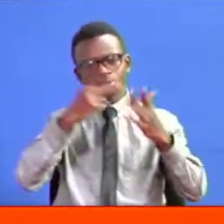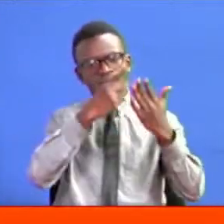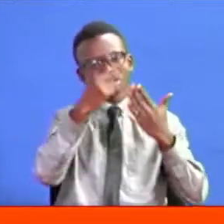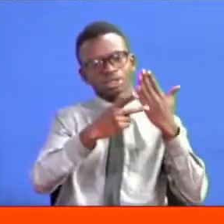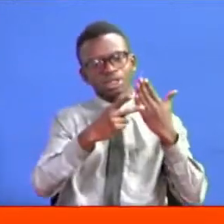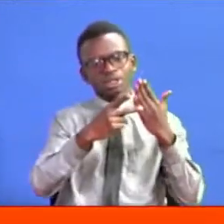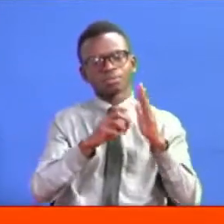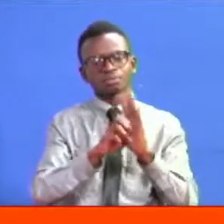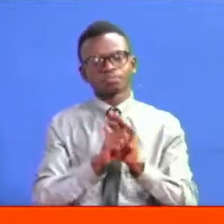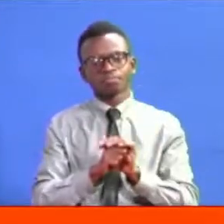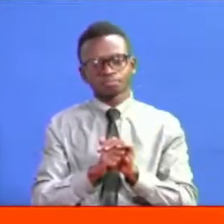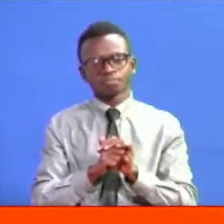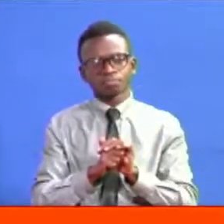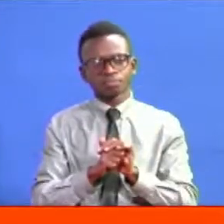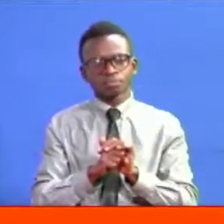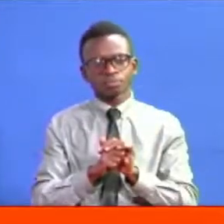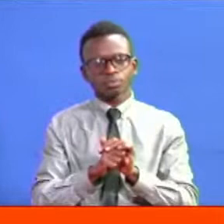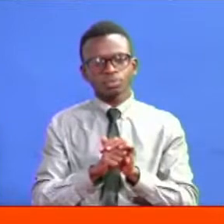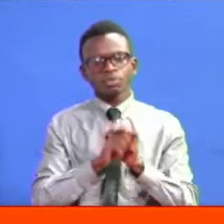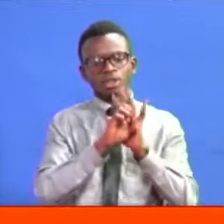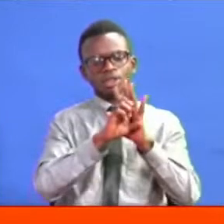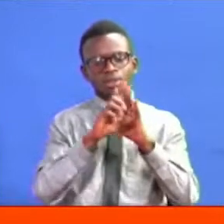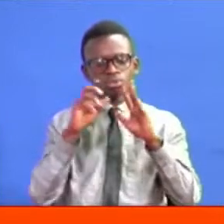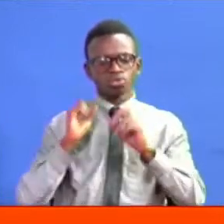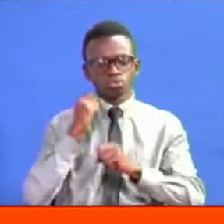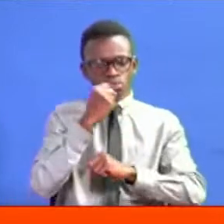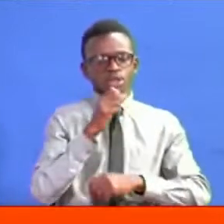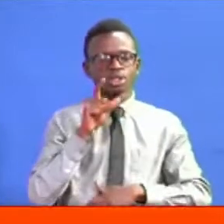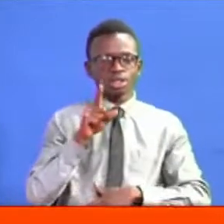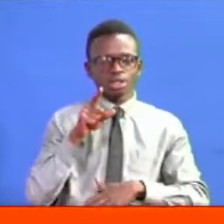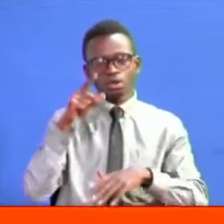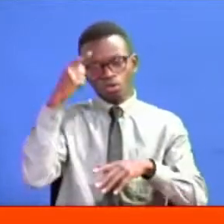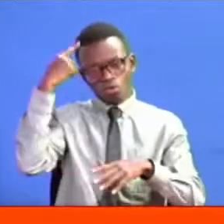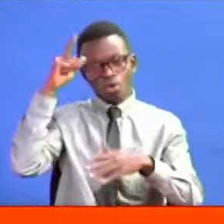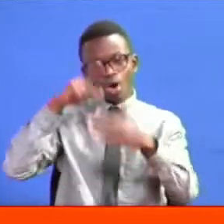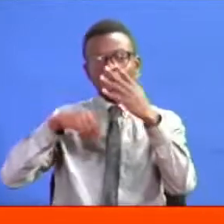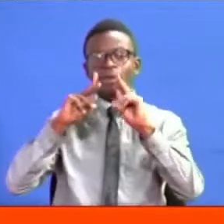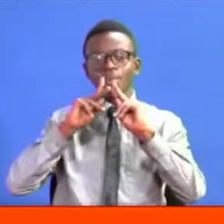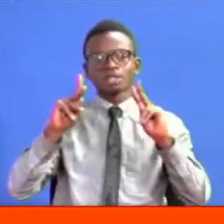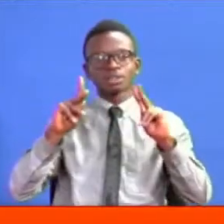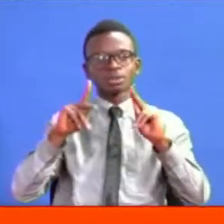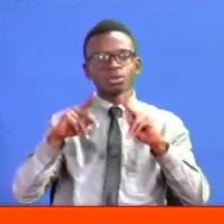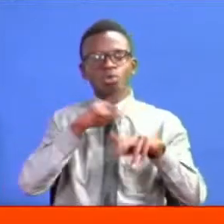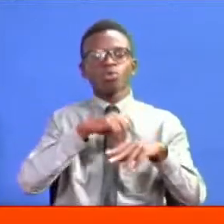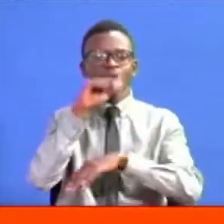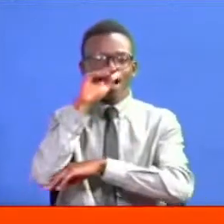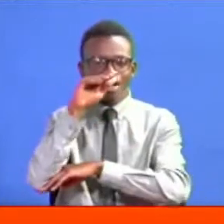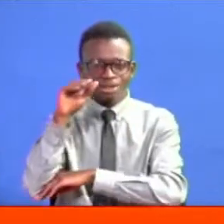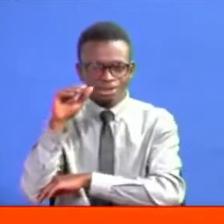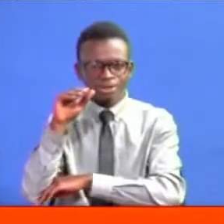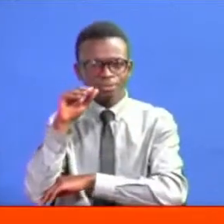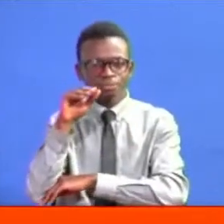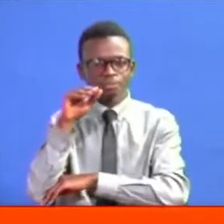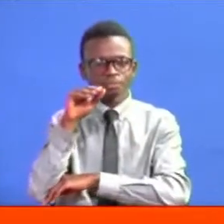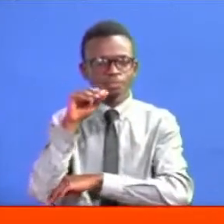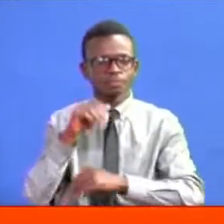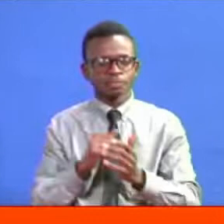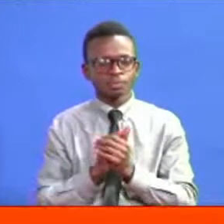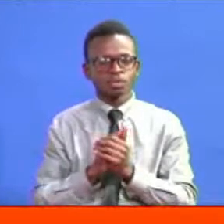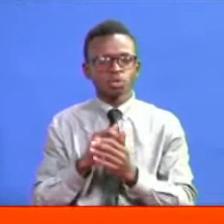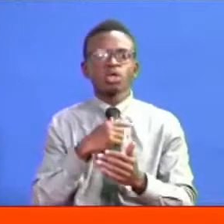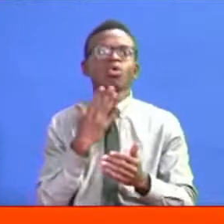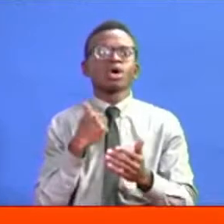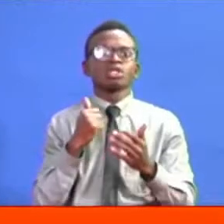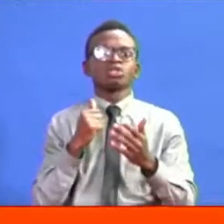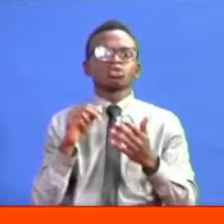yani kipande cha gunia kwa ajili ya amani. Tunakusudia kutengeza